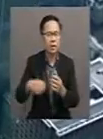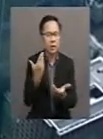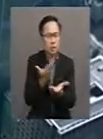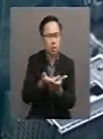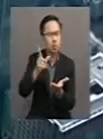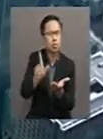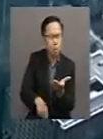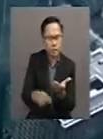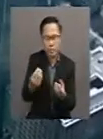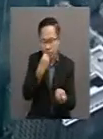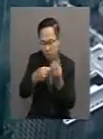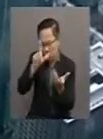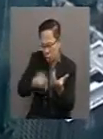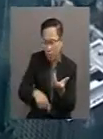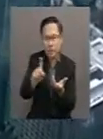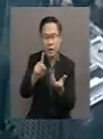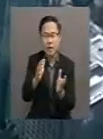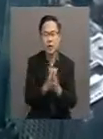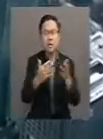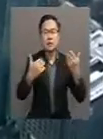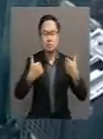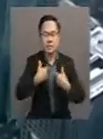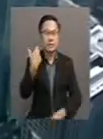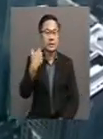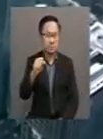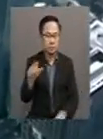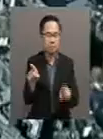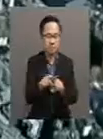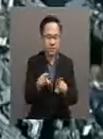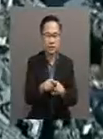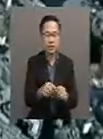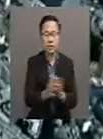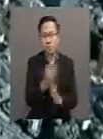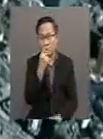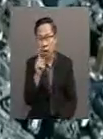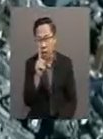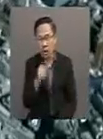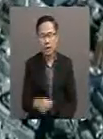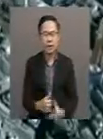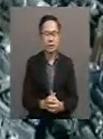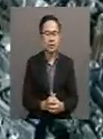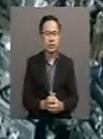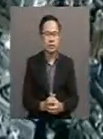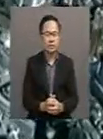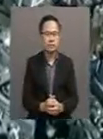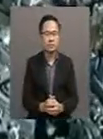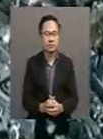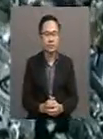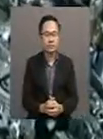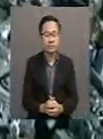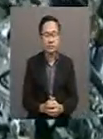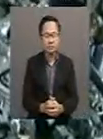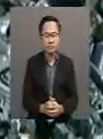ค่าของชีพต่ำที่สุดนี่สิคะคุณผู้ชมมีด้วยกันนะคะ10ประเทศแต่เอาให้ดูคือ3ประเทศนะคะประเทศที่ติดอันดับ3